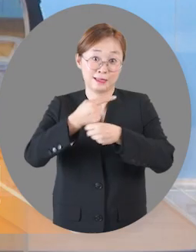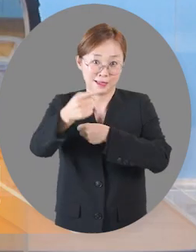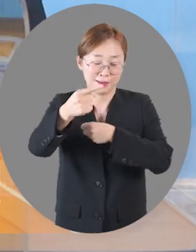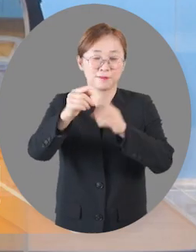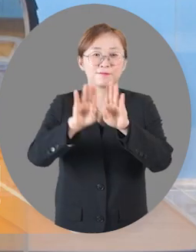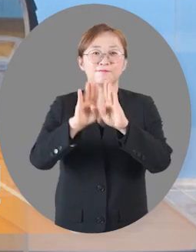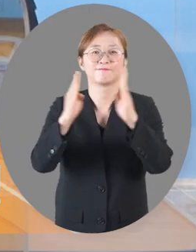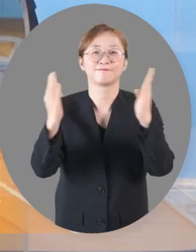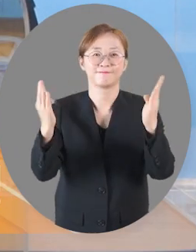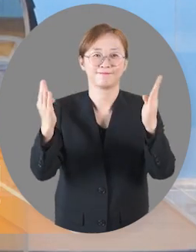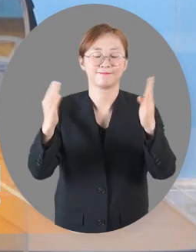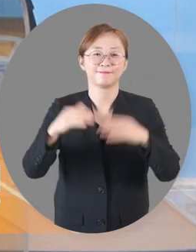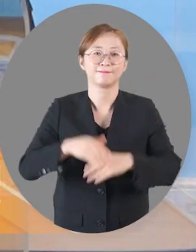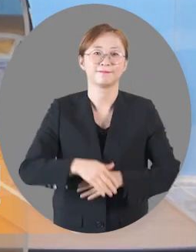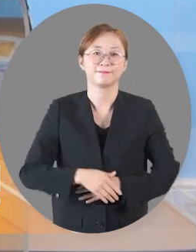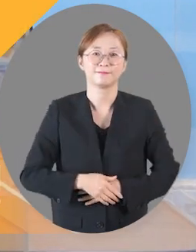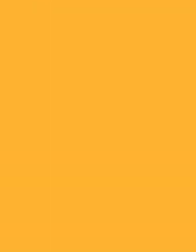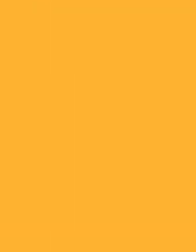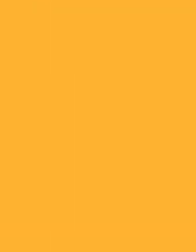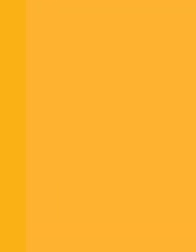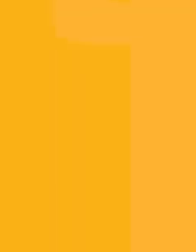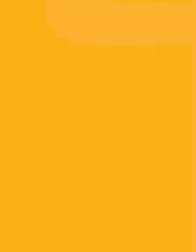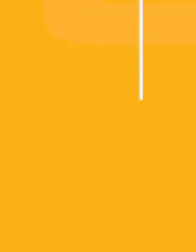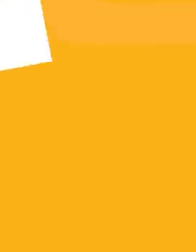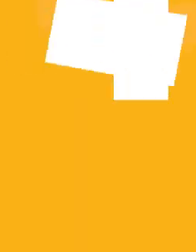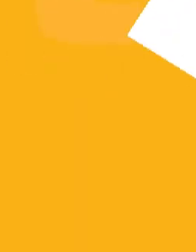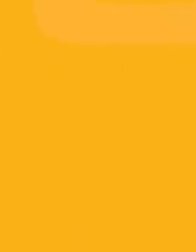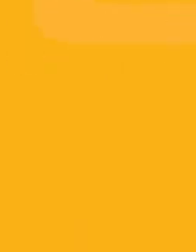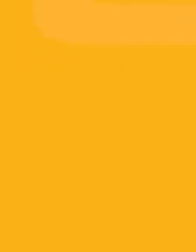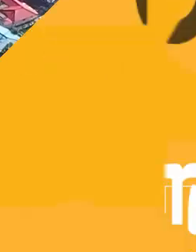개관해 운영될 예정입니다.